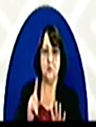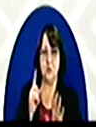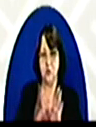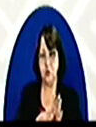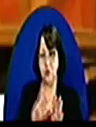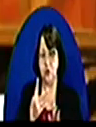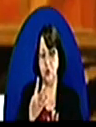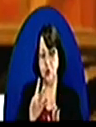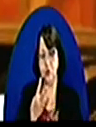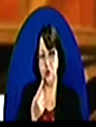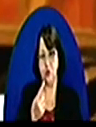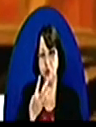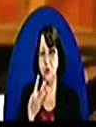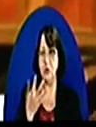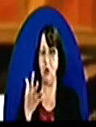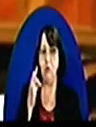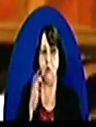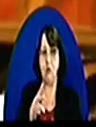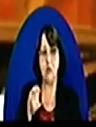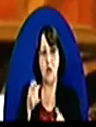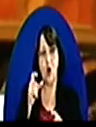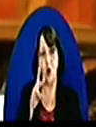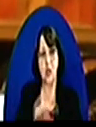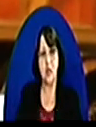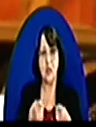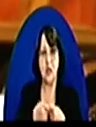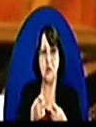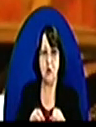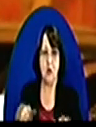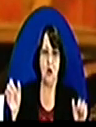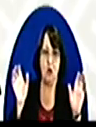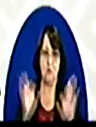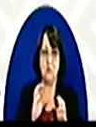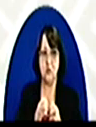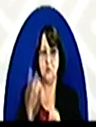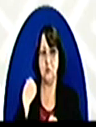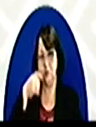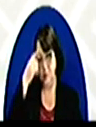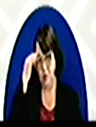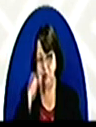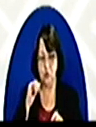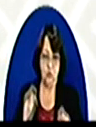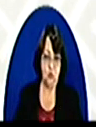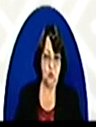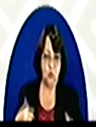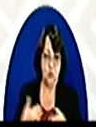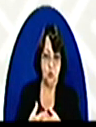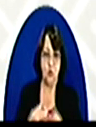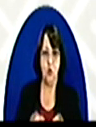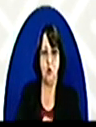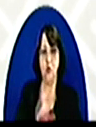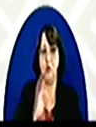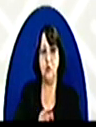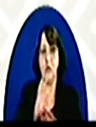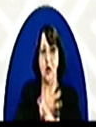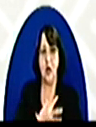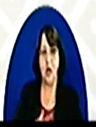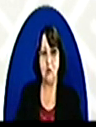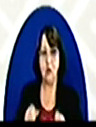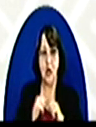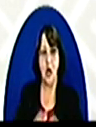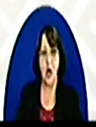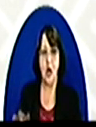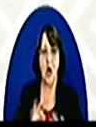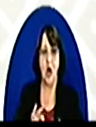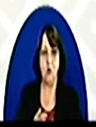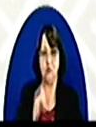1941-45 оны эх орны дайн болж жихт үндэсний баяр хийж байсан юм байна. Нэгэнт Монгол улс өнөөдөр хүртэл дотооддоо коронавирусын халдварыг алдчаагүй байгаа